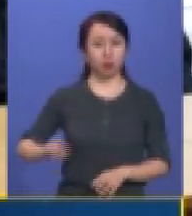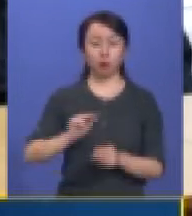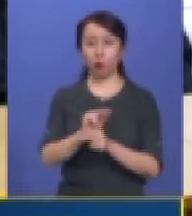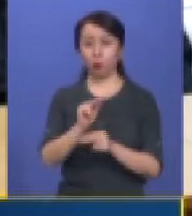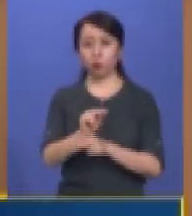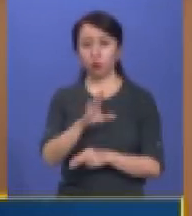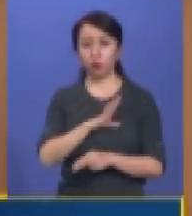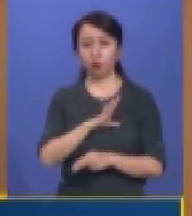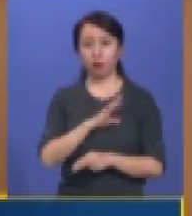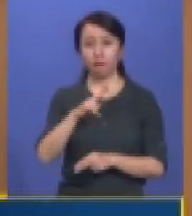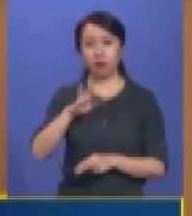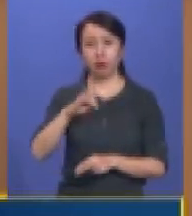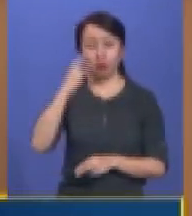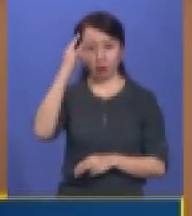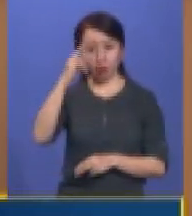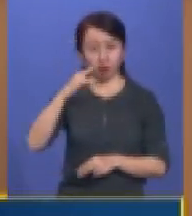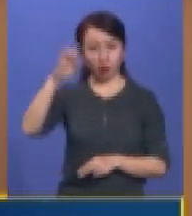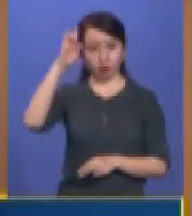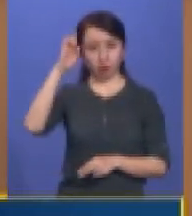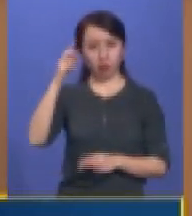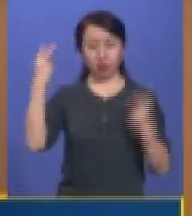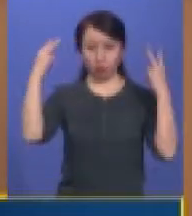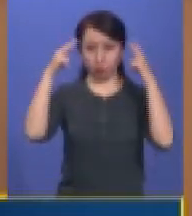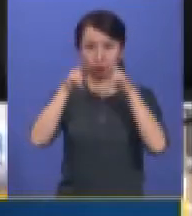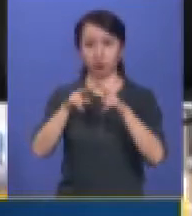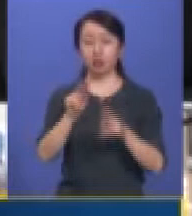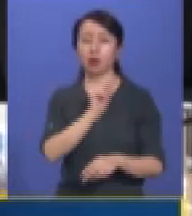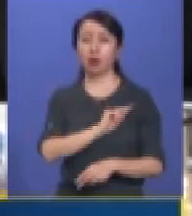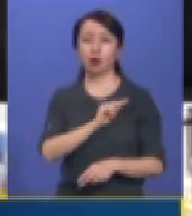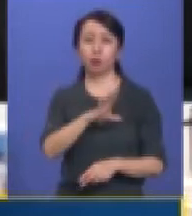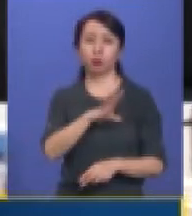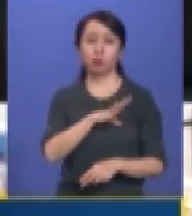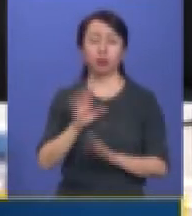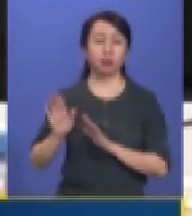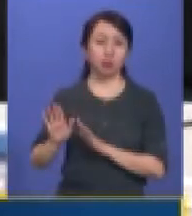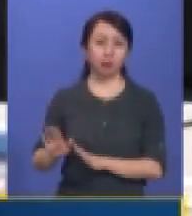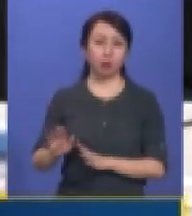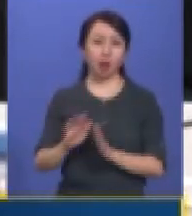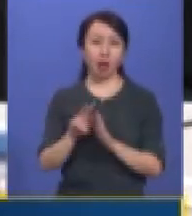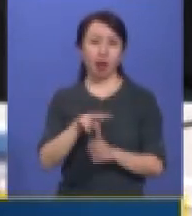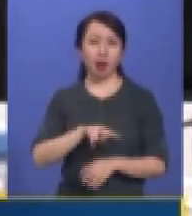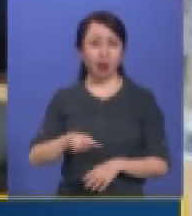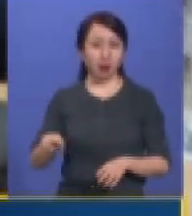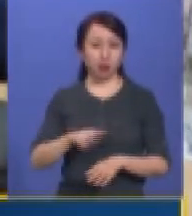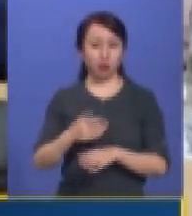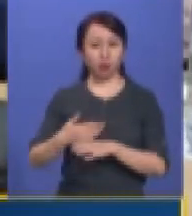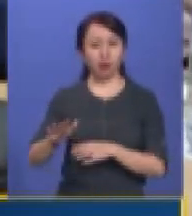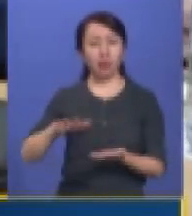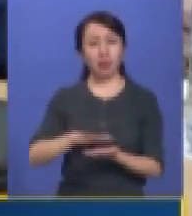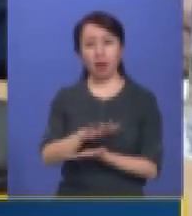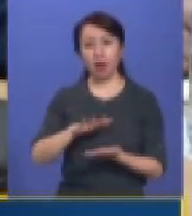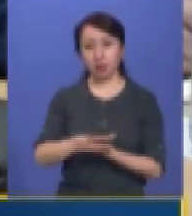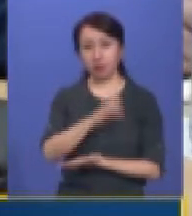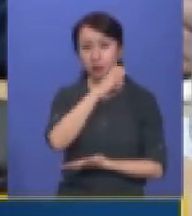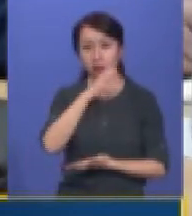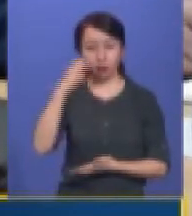Учился на факультете филологии Казахского государственного университета. Работал в должности заведующего литературным отделом газеты «Солтүстік